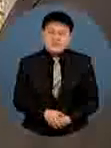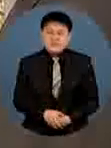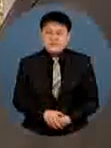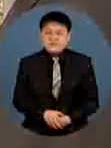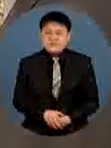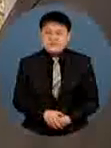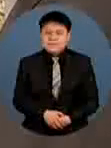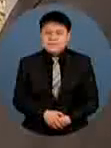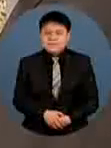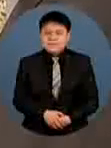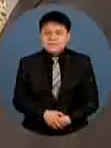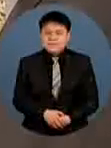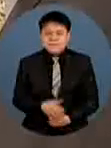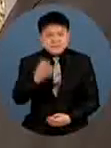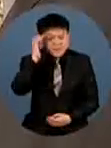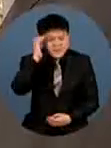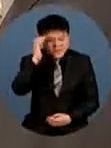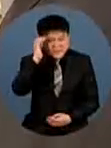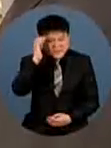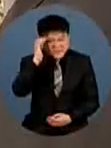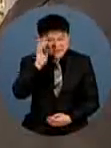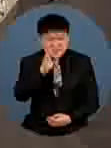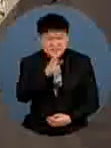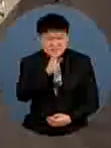일단 상당히 곤란하게 되죠.